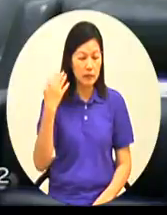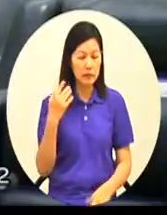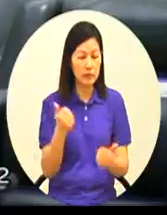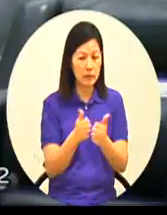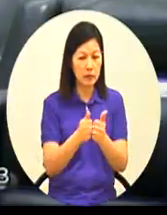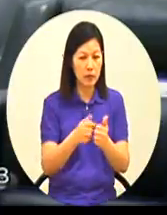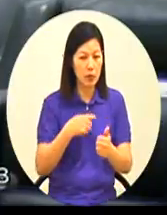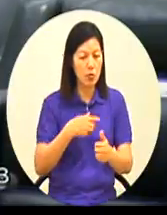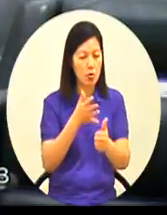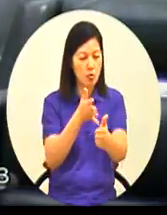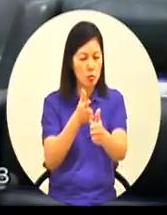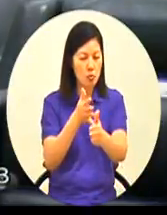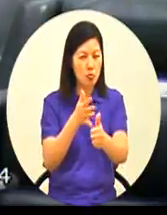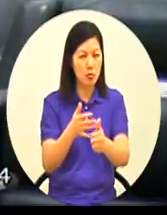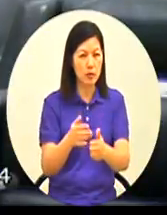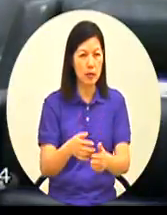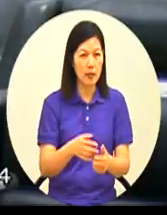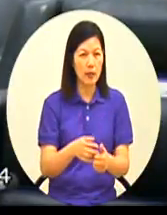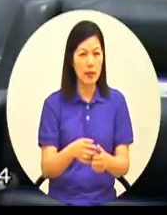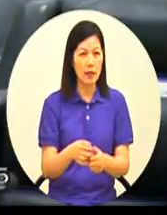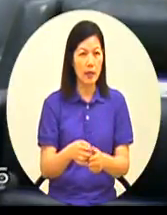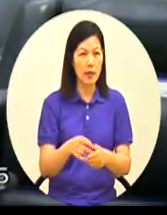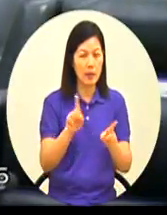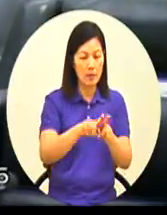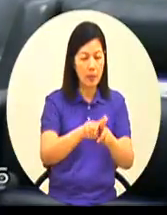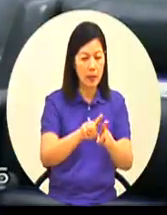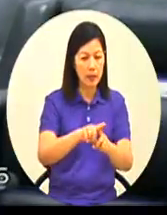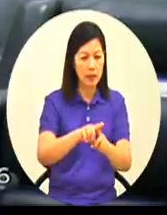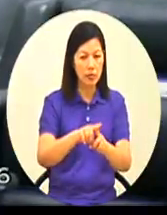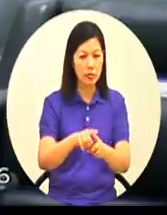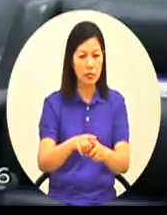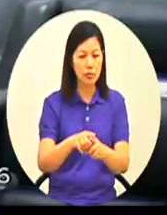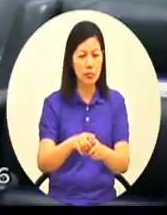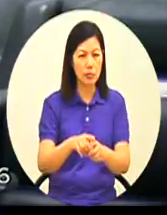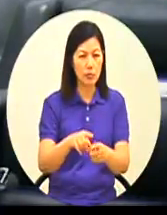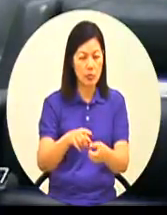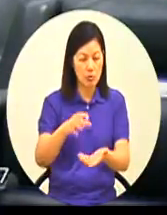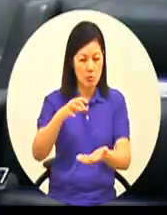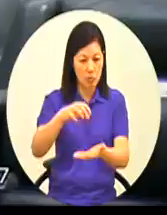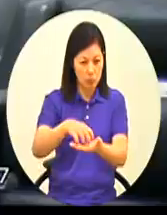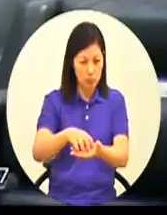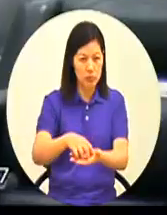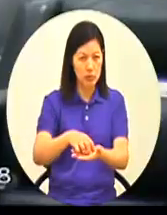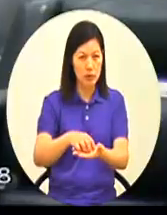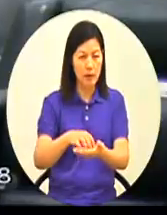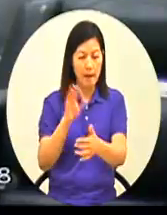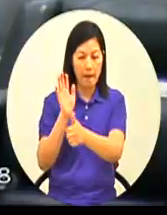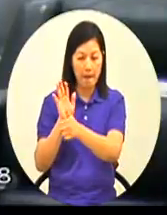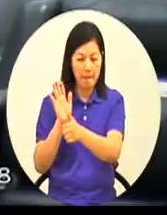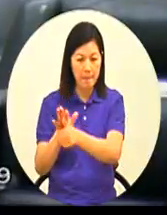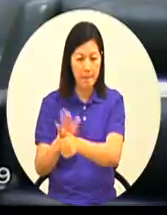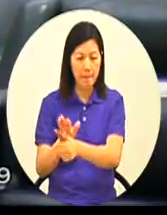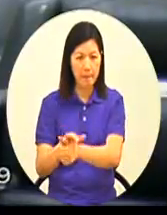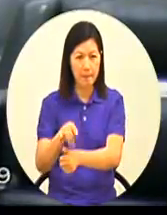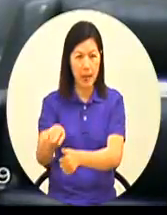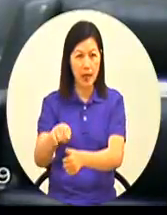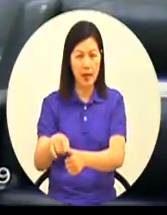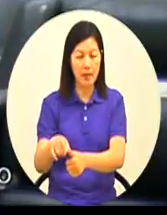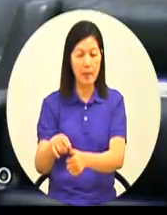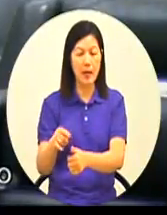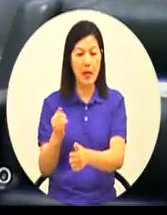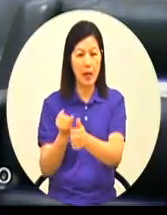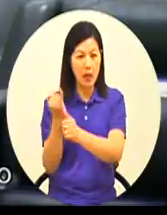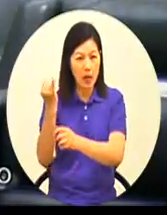有咨询过有关办理护照的事情、就是他的 同志伴侣要帮忙他的、老公或老